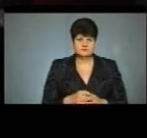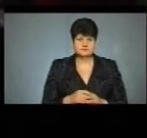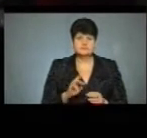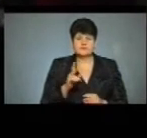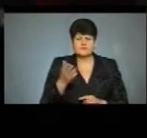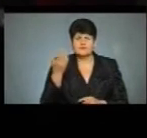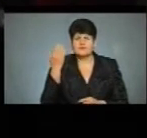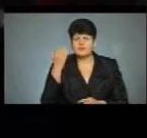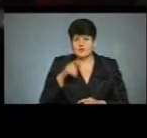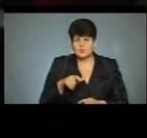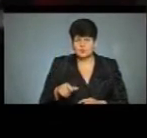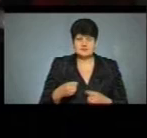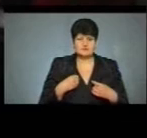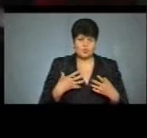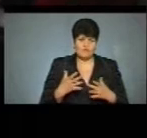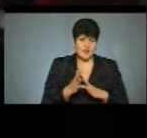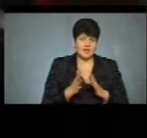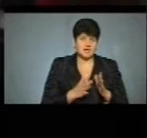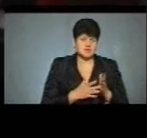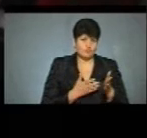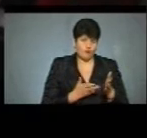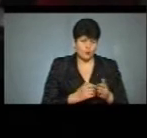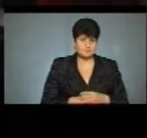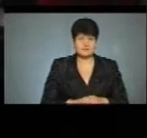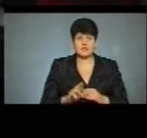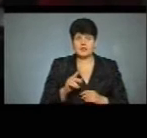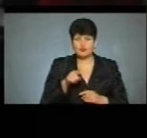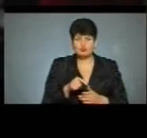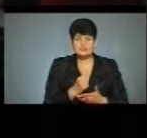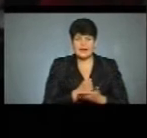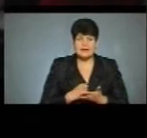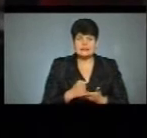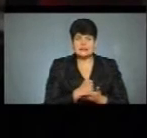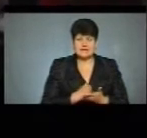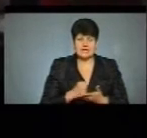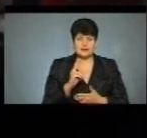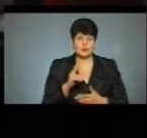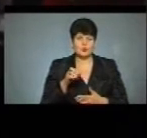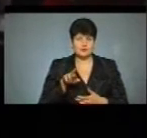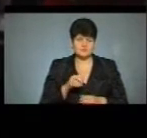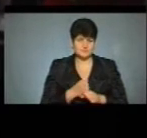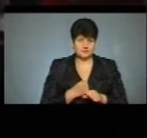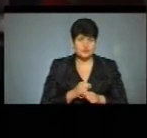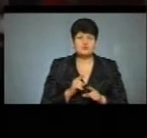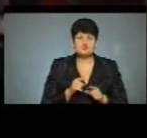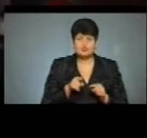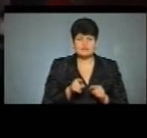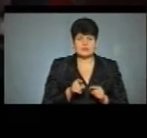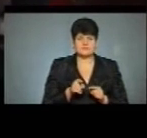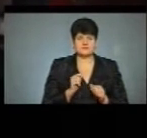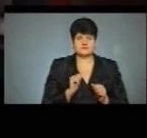давні люди святкували Різдво, як вони терли, кутю робили, як вони, чому вони